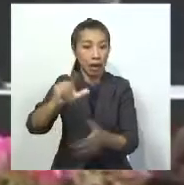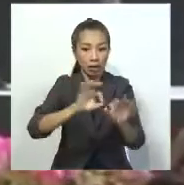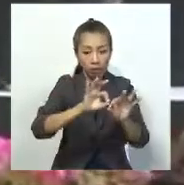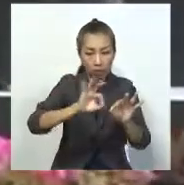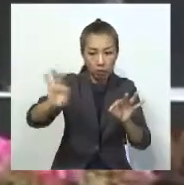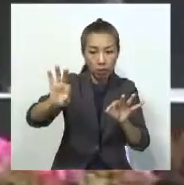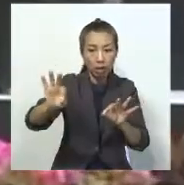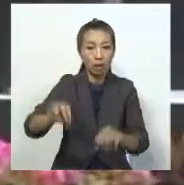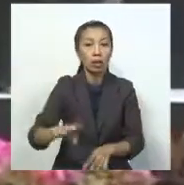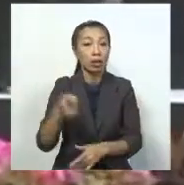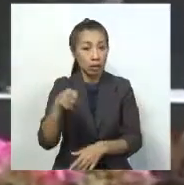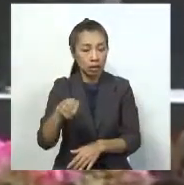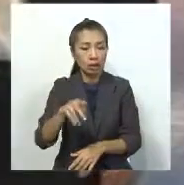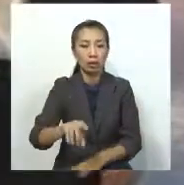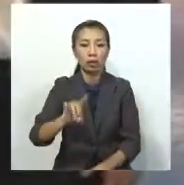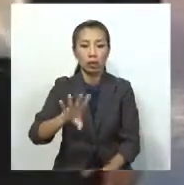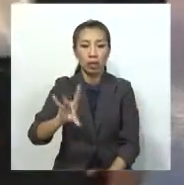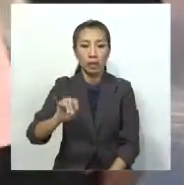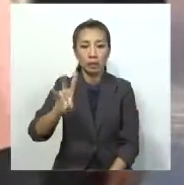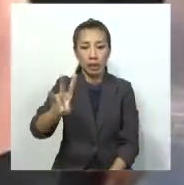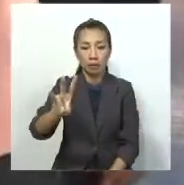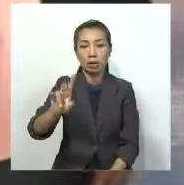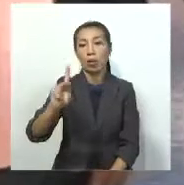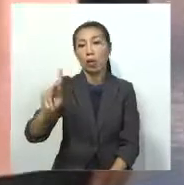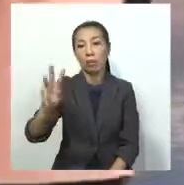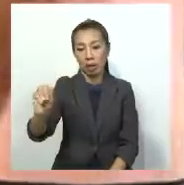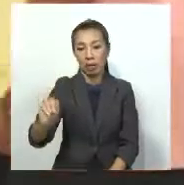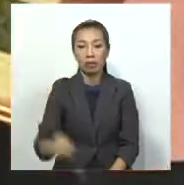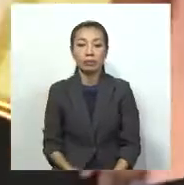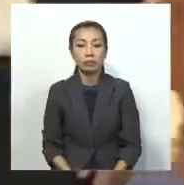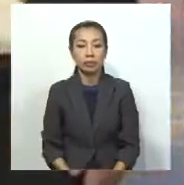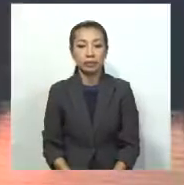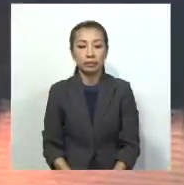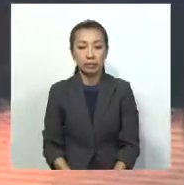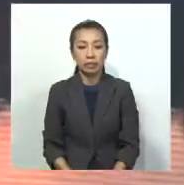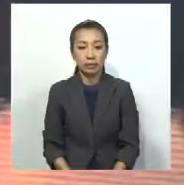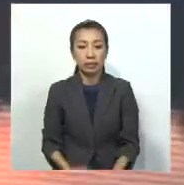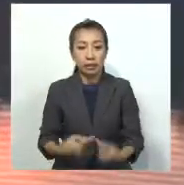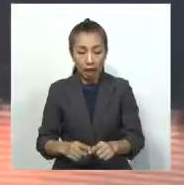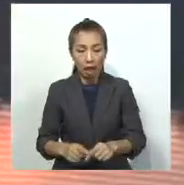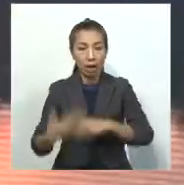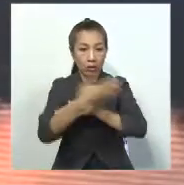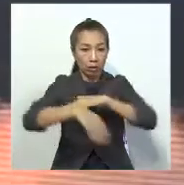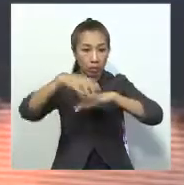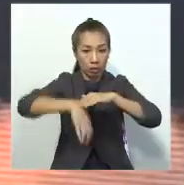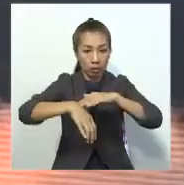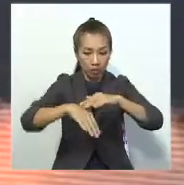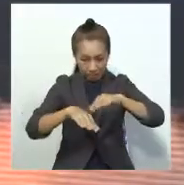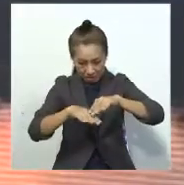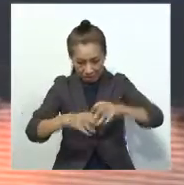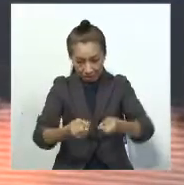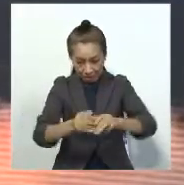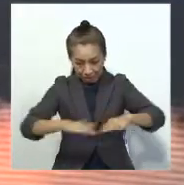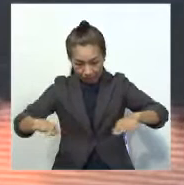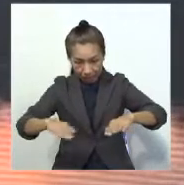ถไฟทางคู่จิระขอนแก่น187กิโลเมตรเป็นสถานีรถไฟที่ยกระดับสูงจากพื้นประมาณ14เม